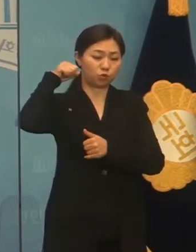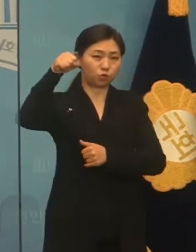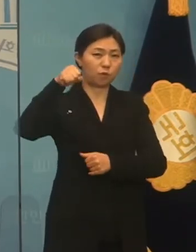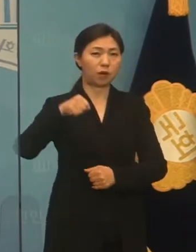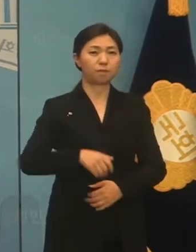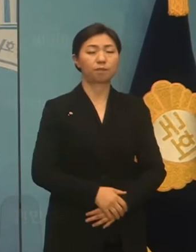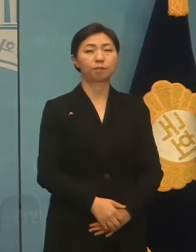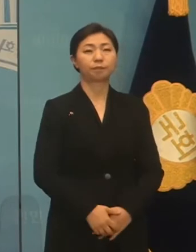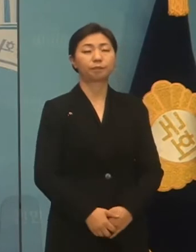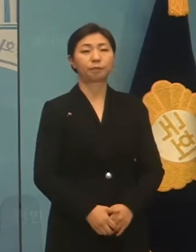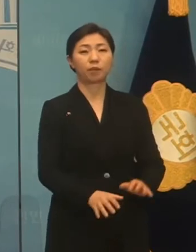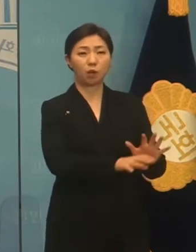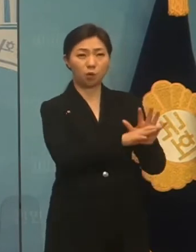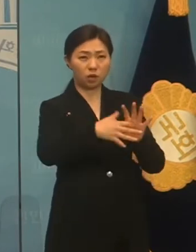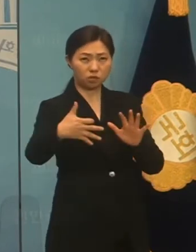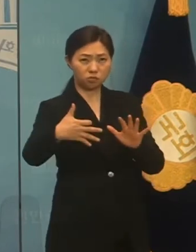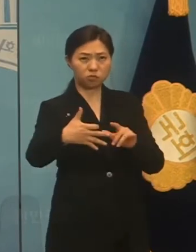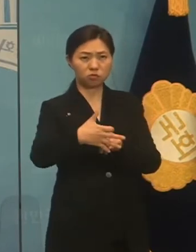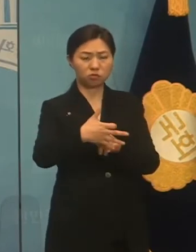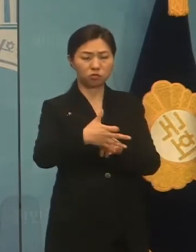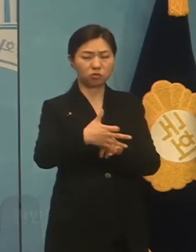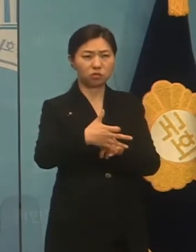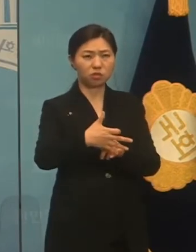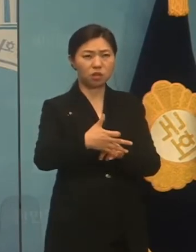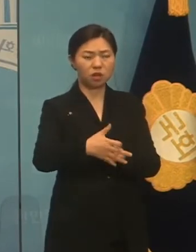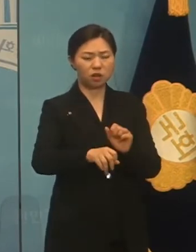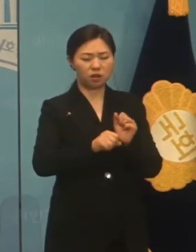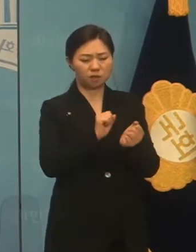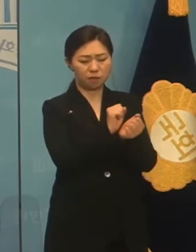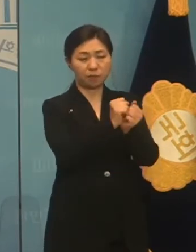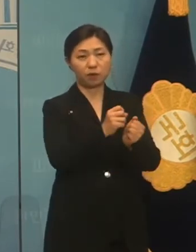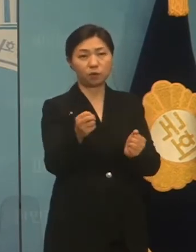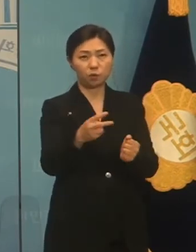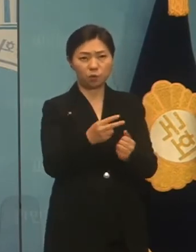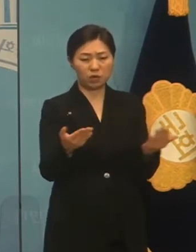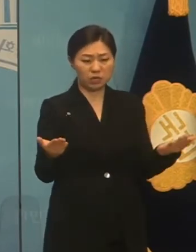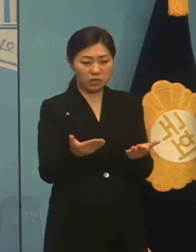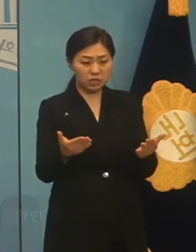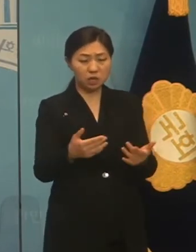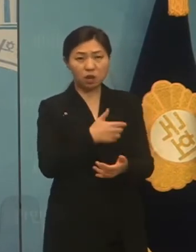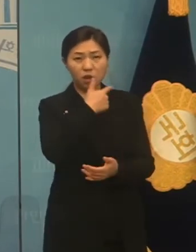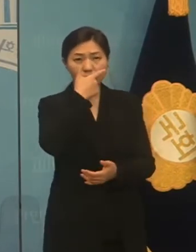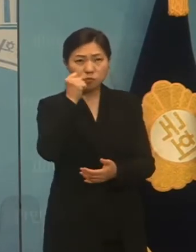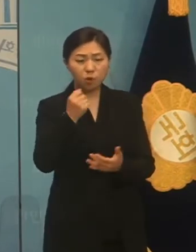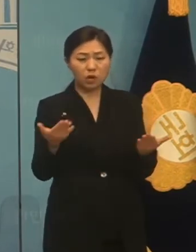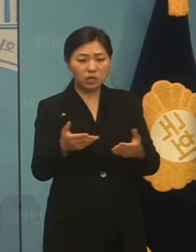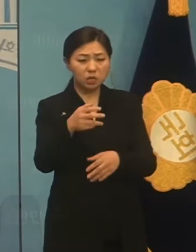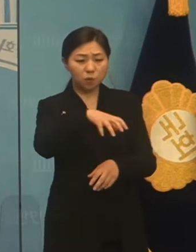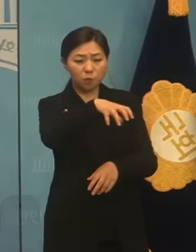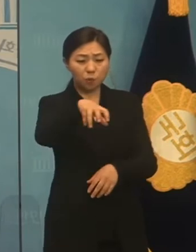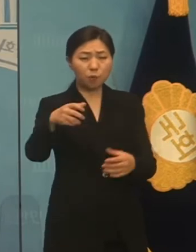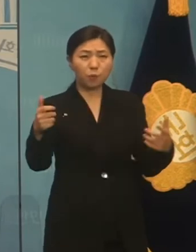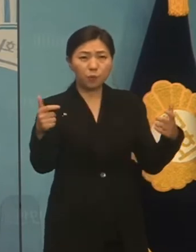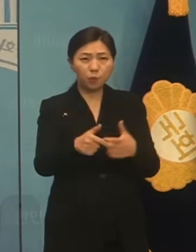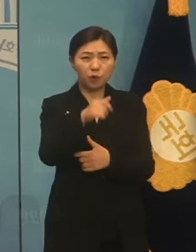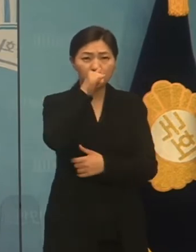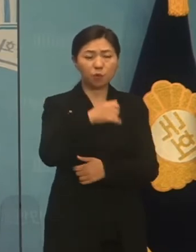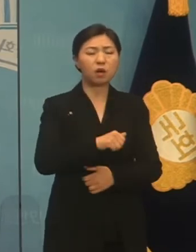코로나19의 고통, 일자리 절벽과 소득 감소, 부동산 폭등과 빈부의